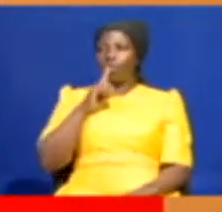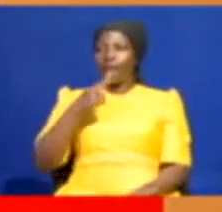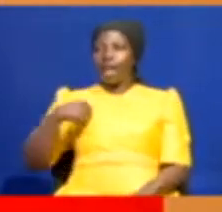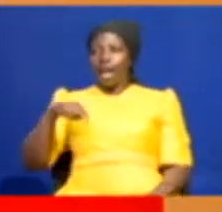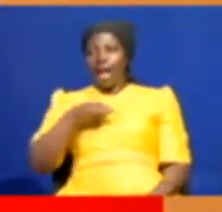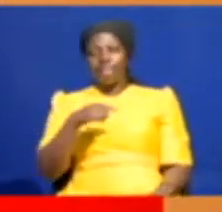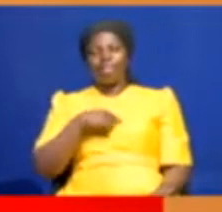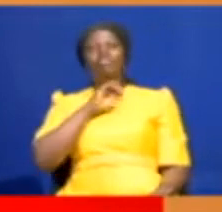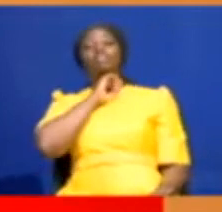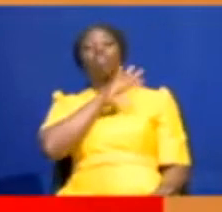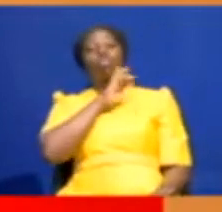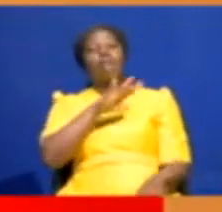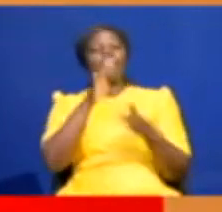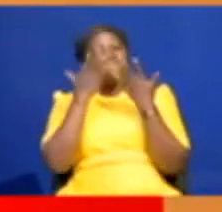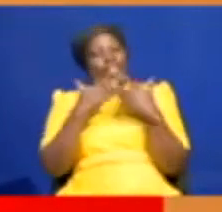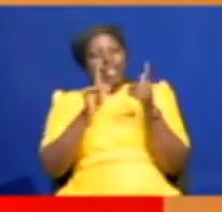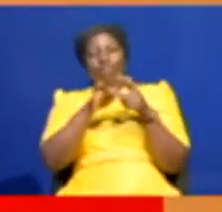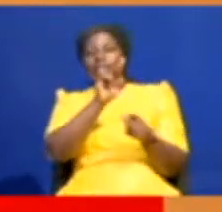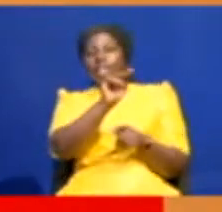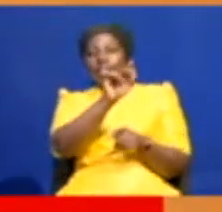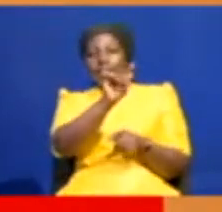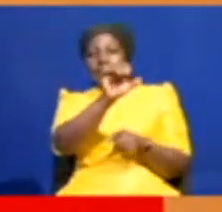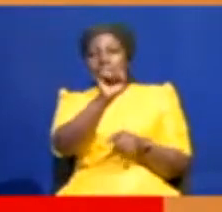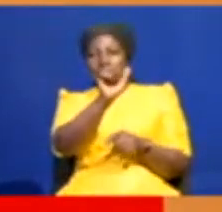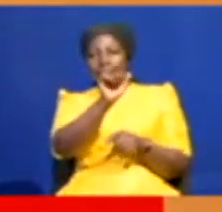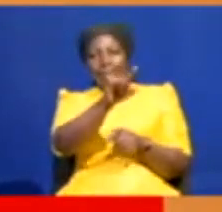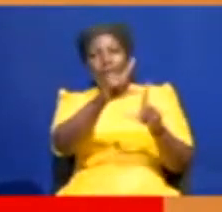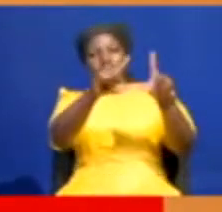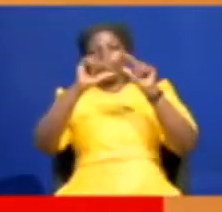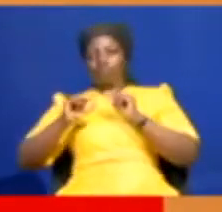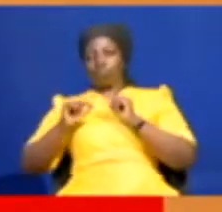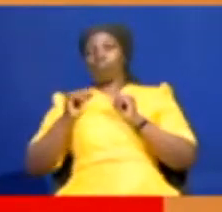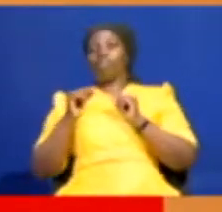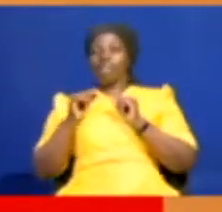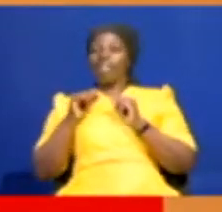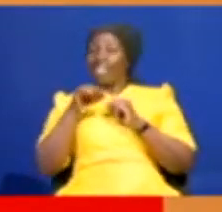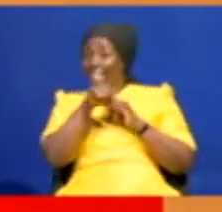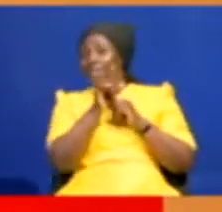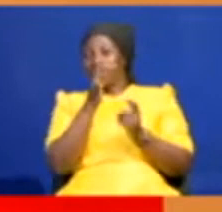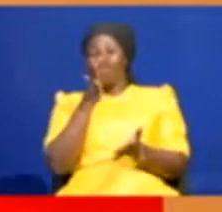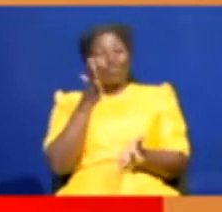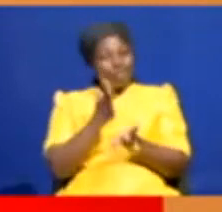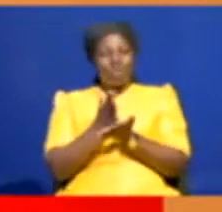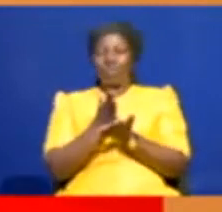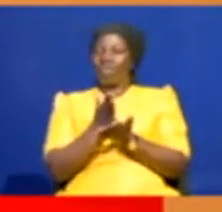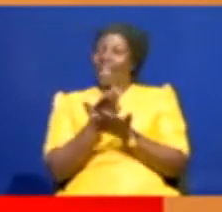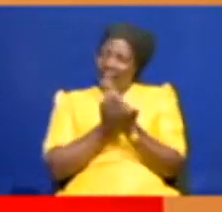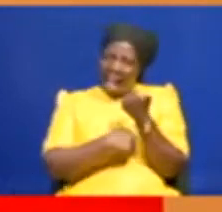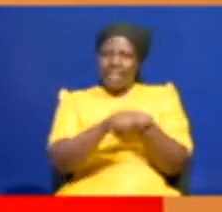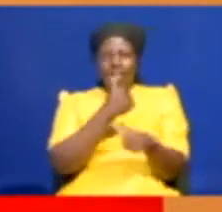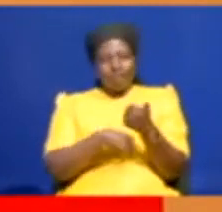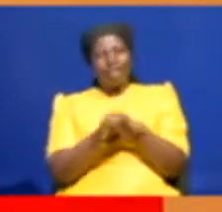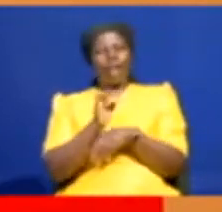Tukapeleka haya malalamishi NTSA, na walituahidi kwamba wanachukua hatua. Tangu wakati